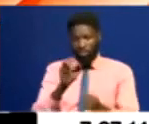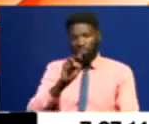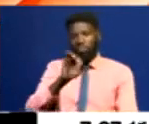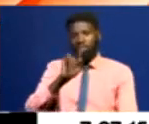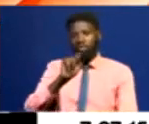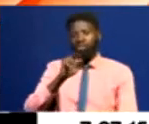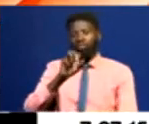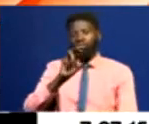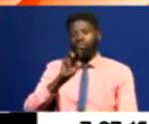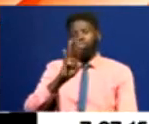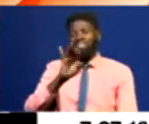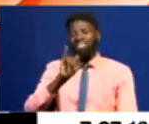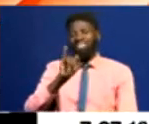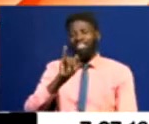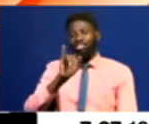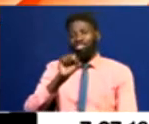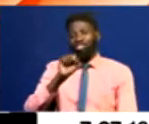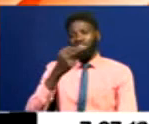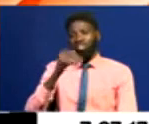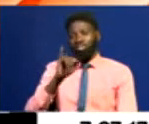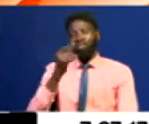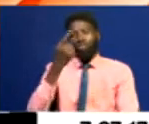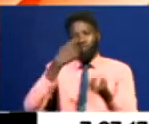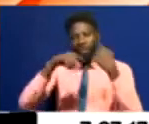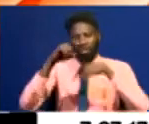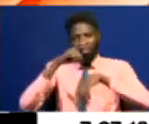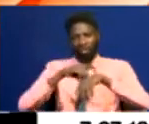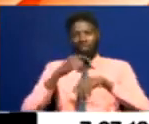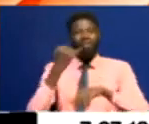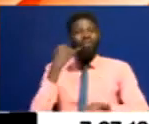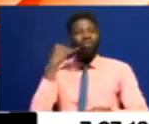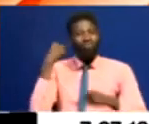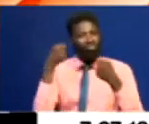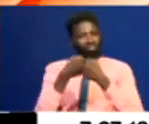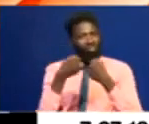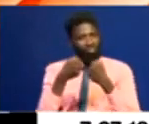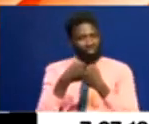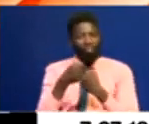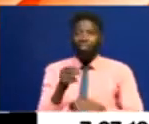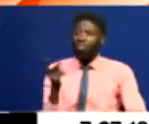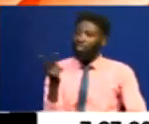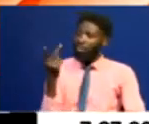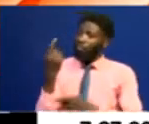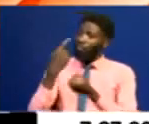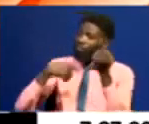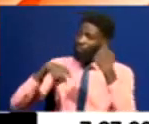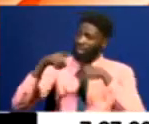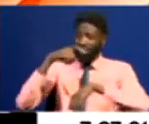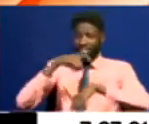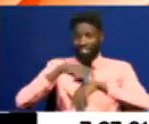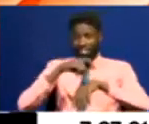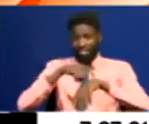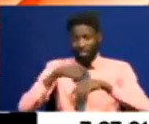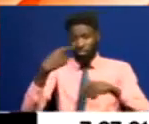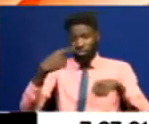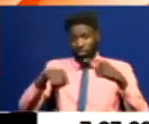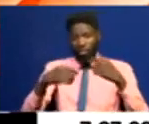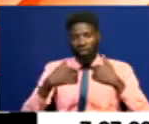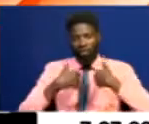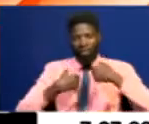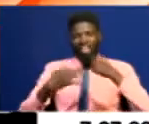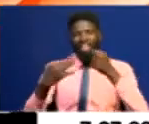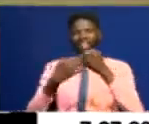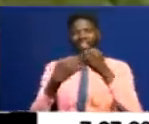mabingwa wa mashindano ya magari ya Nakuru. Jasmith na Ravi Chana waliibuka washindi katika mbio hizo zilizoshirikisha magari manane